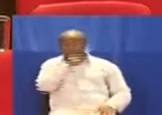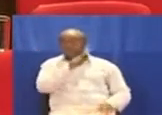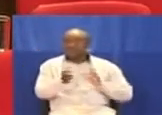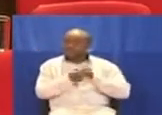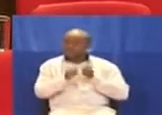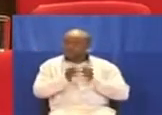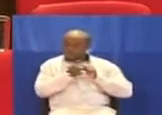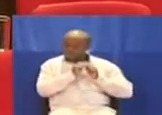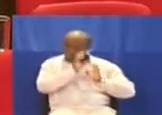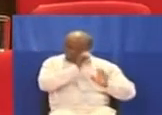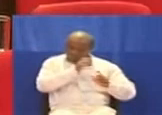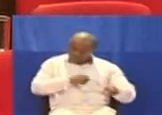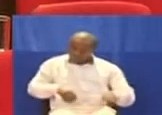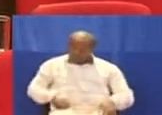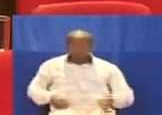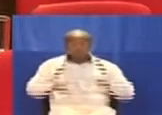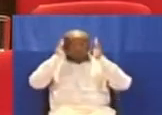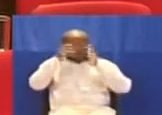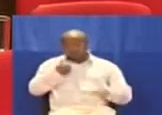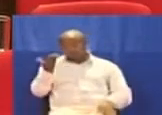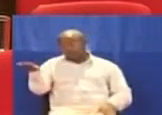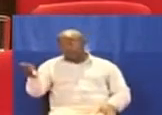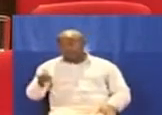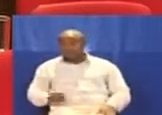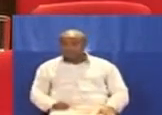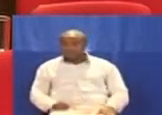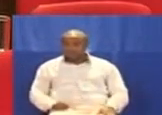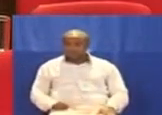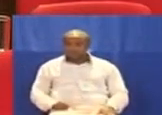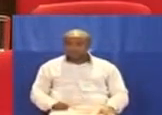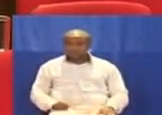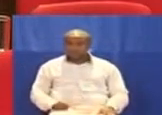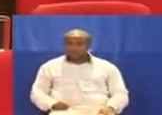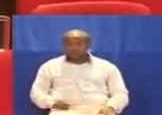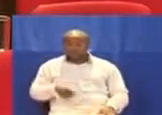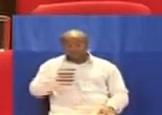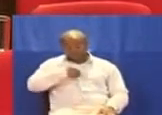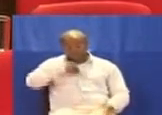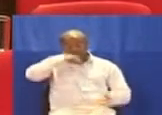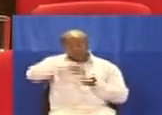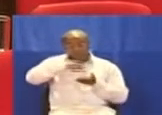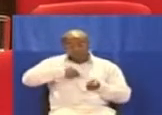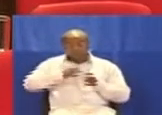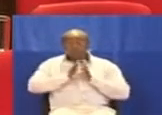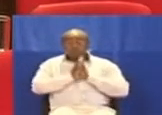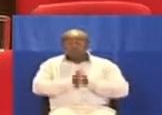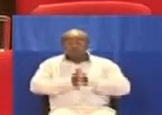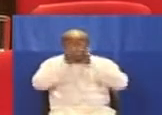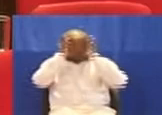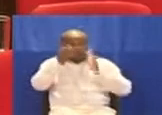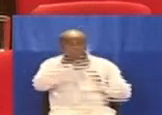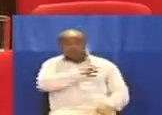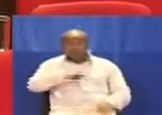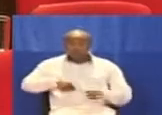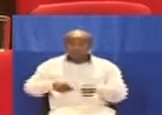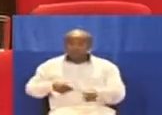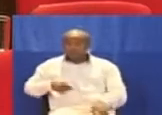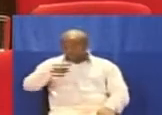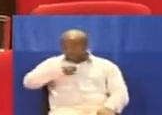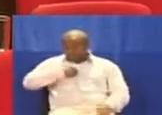kiufundi. Mheshimiwa Spika, ninasimama kumshukuru Mheshimiwa Rais. Mimi leo